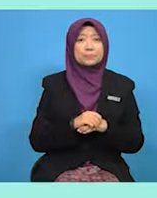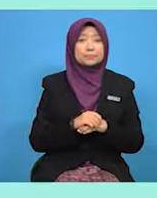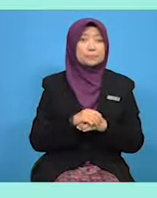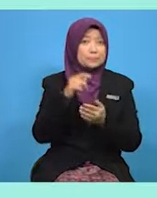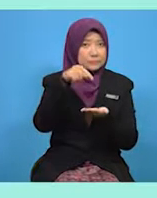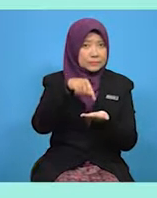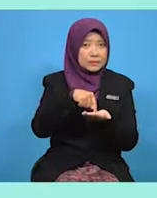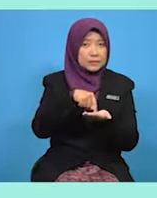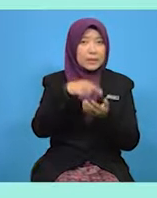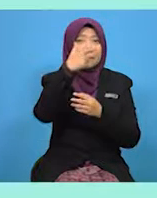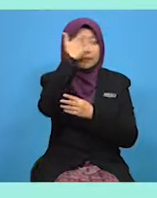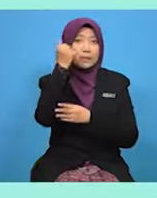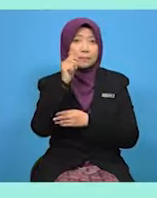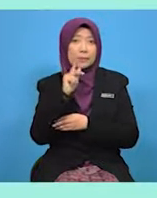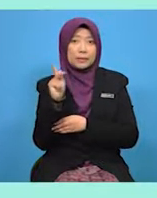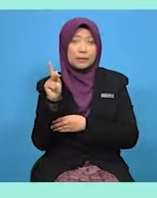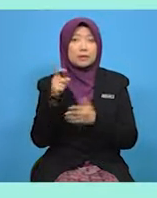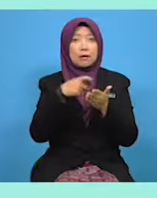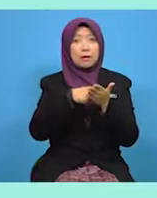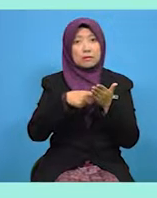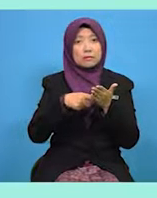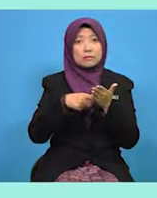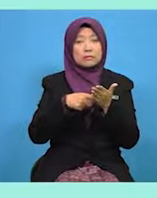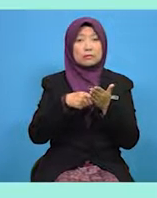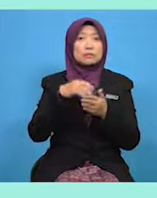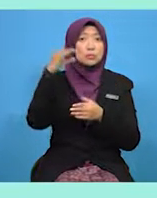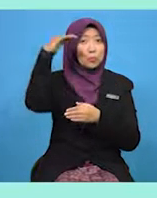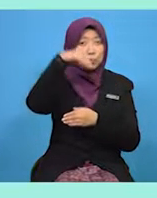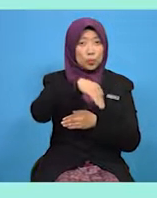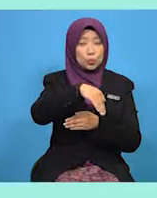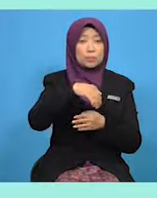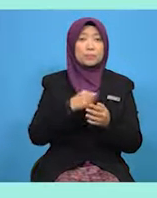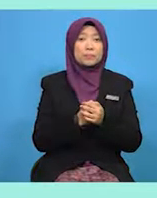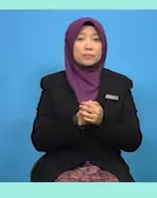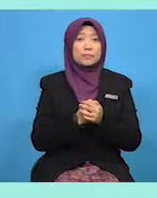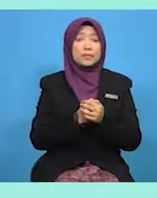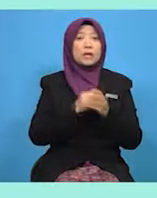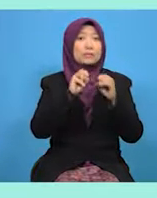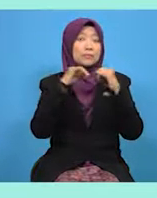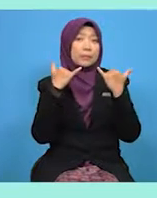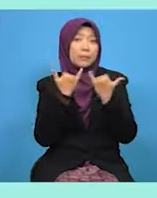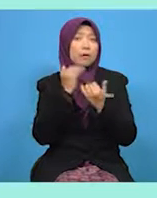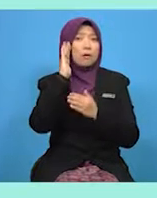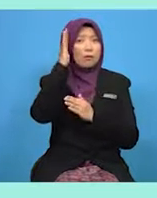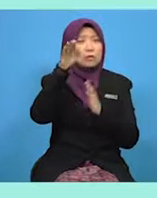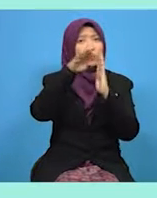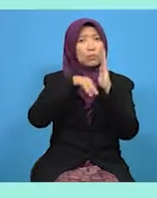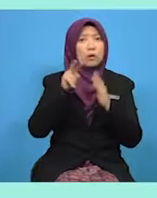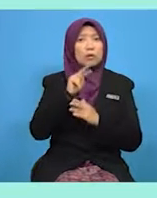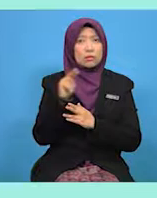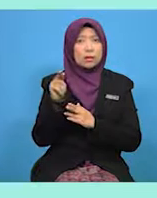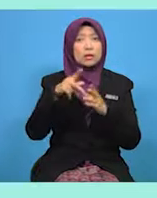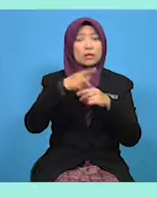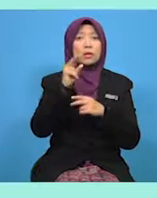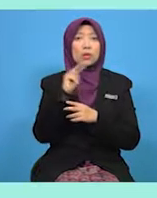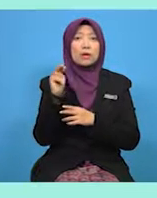Ini menyebabkan harga cenderung turun. Firma akan mengurangkan keluaran